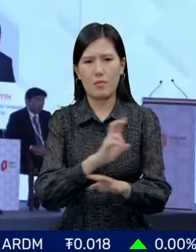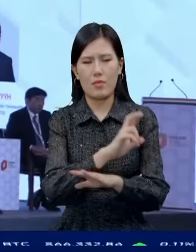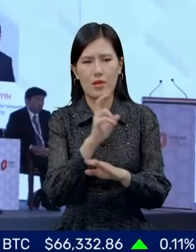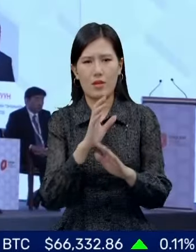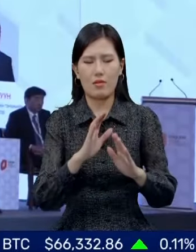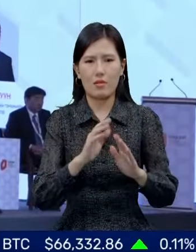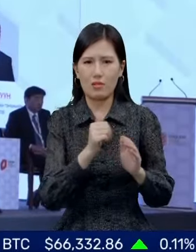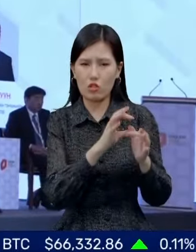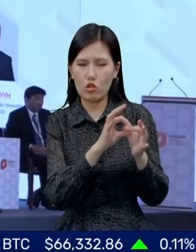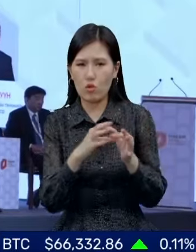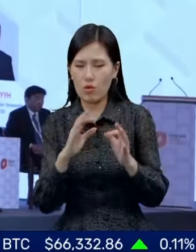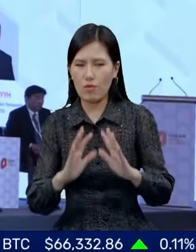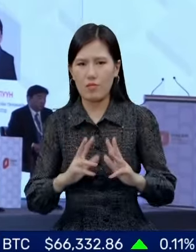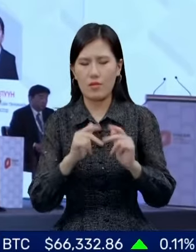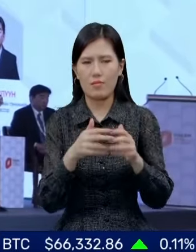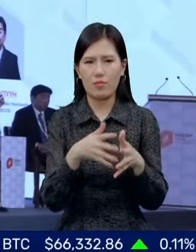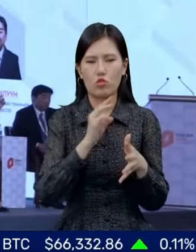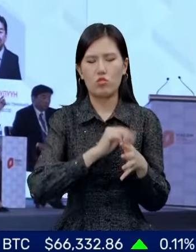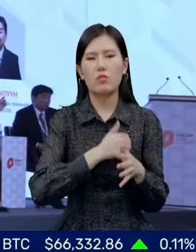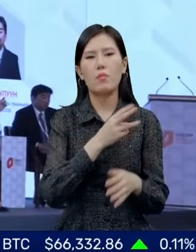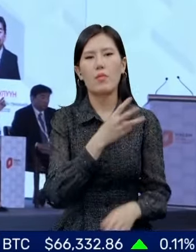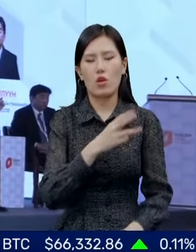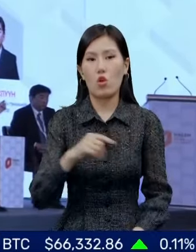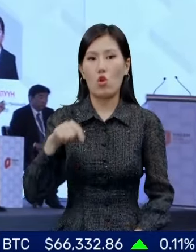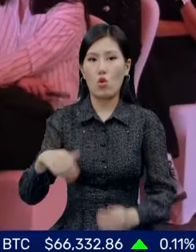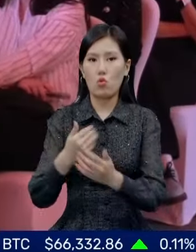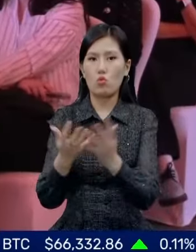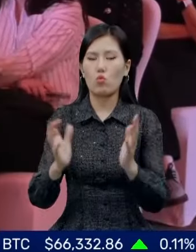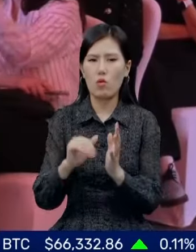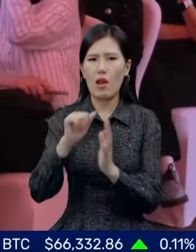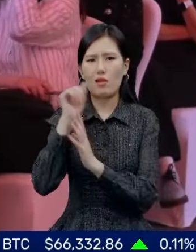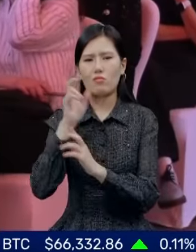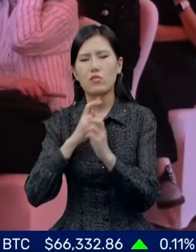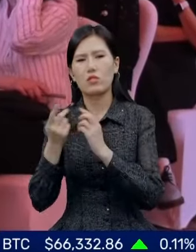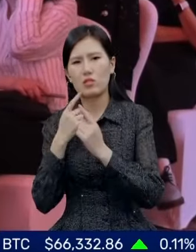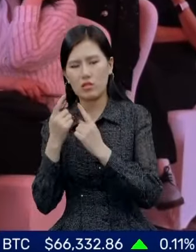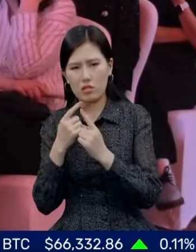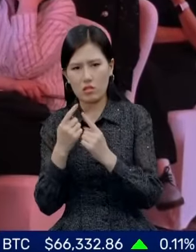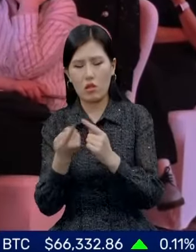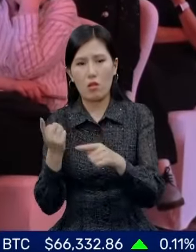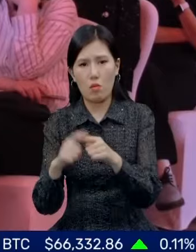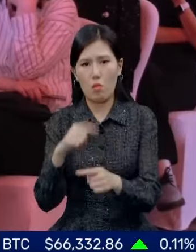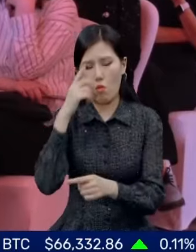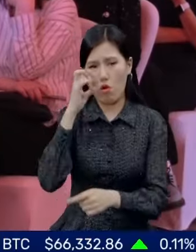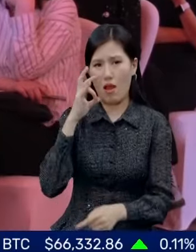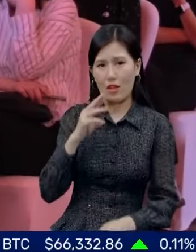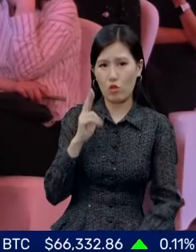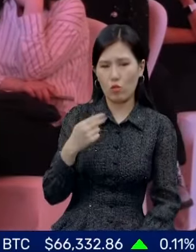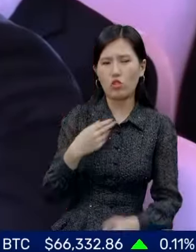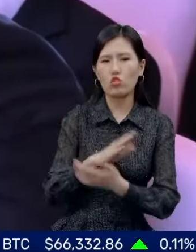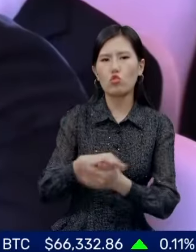байна. За энэ хүү арга хэмжээний үеэр асуудлаа хилэлцгийн зэрэгцээ Монголын алт компаниас өөрсдийн хэрэгжүүлэх шинэ